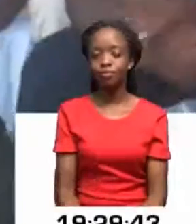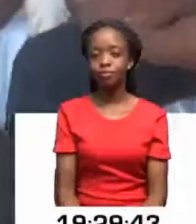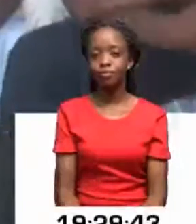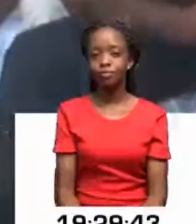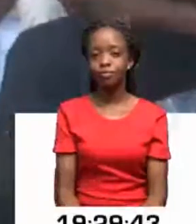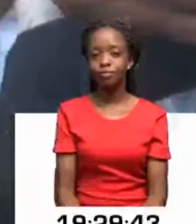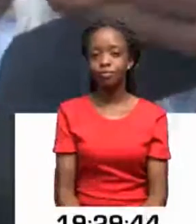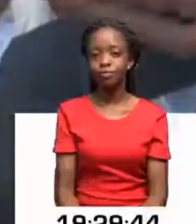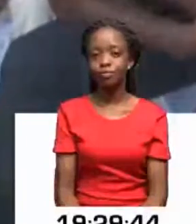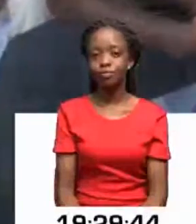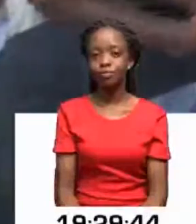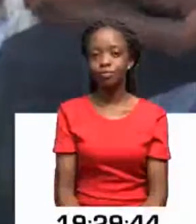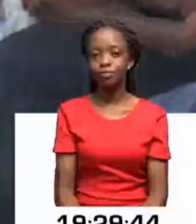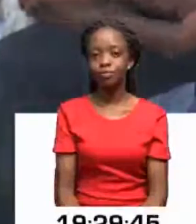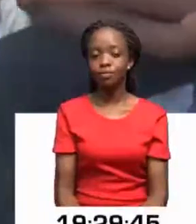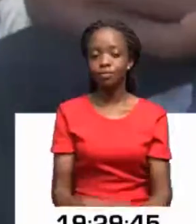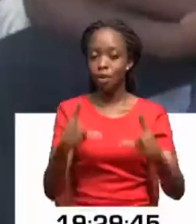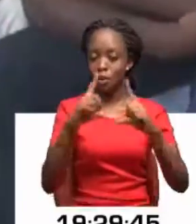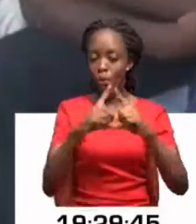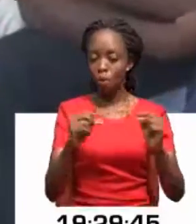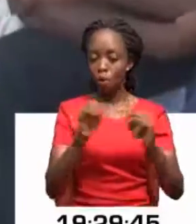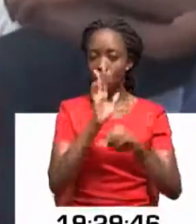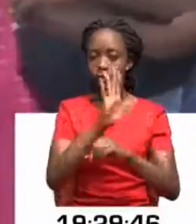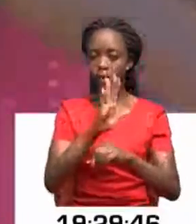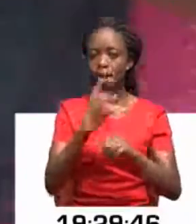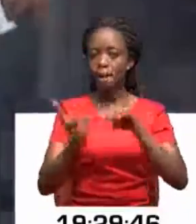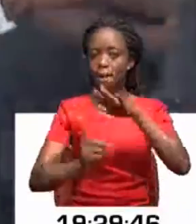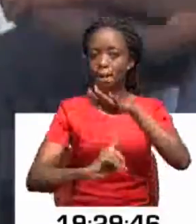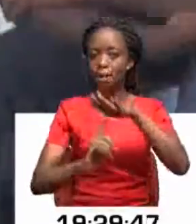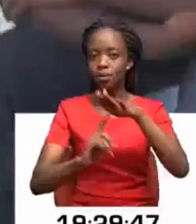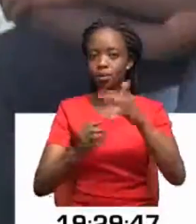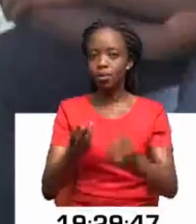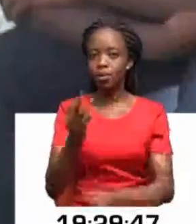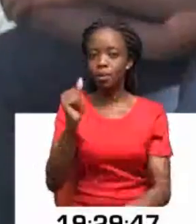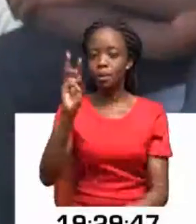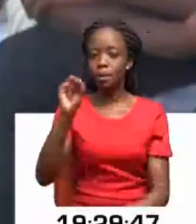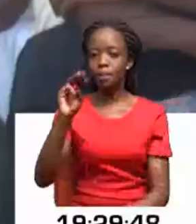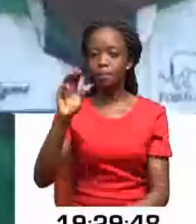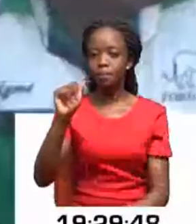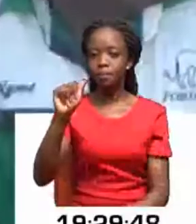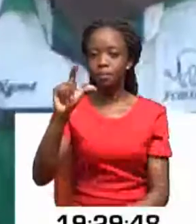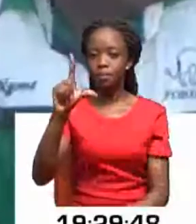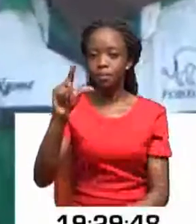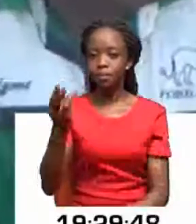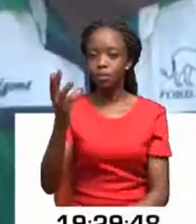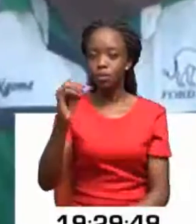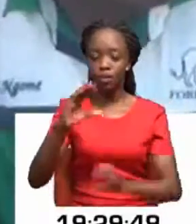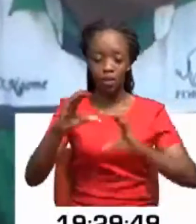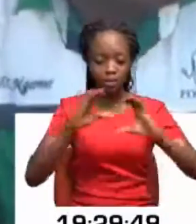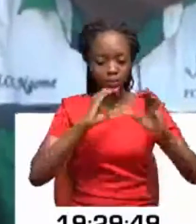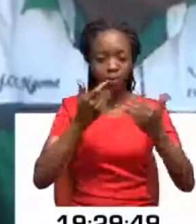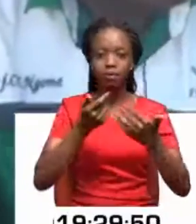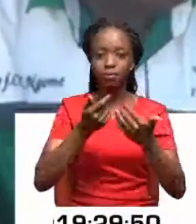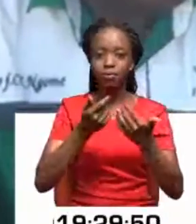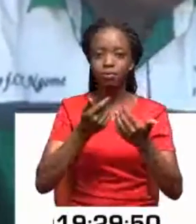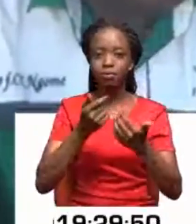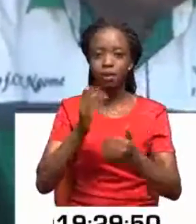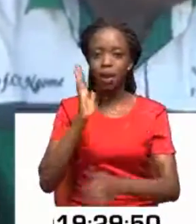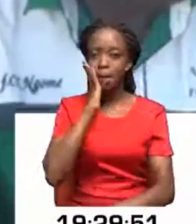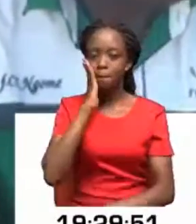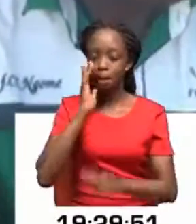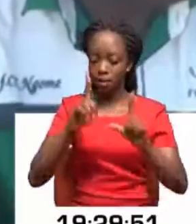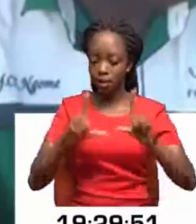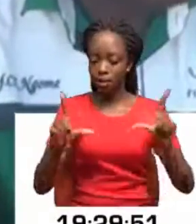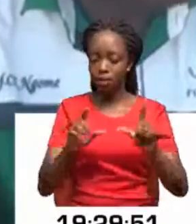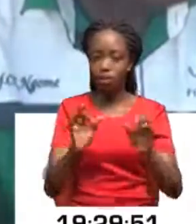Ni matamshi ya mshauri wa kisiasa wa waziri wa ugatuzi Eugene Wamalwa Ronald Masindano akizungumza kwa lugha ya mama nikinukuu. Ni rasmi